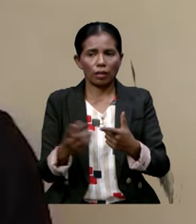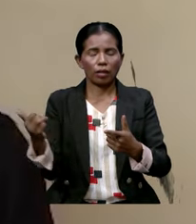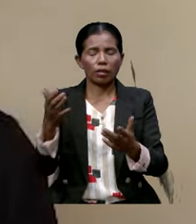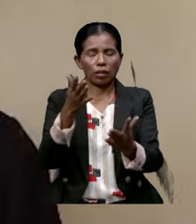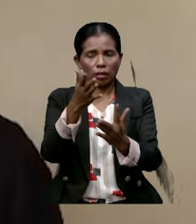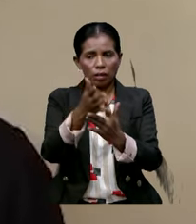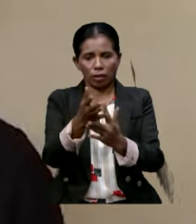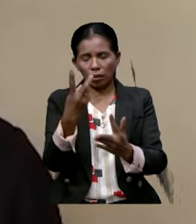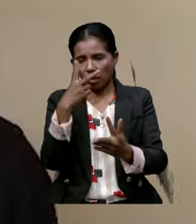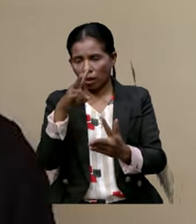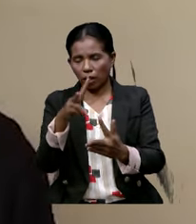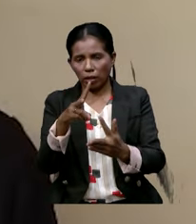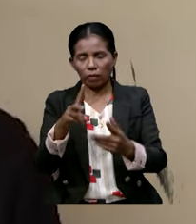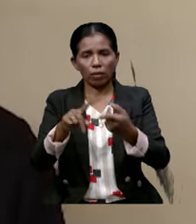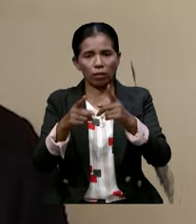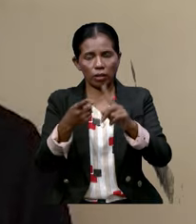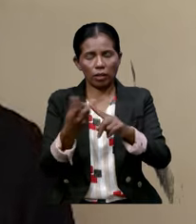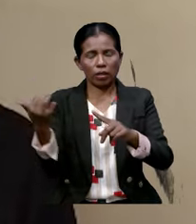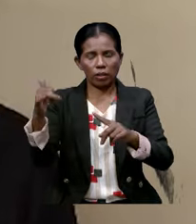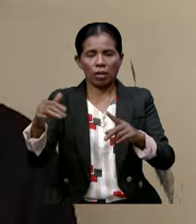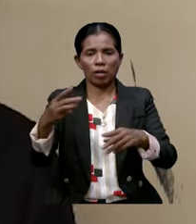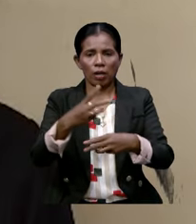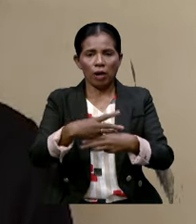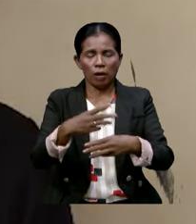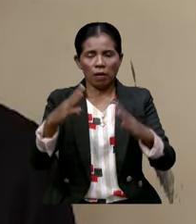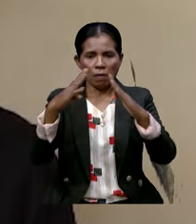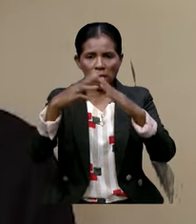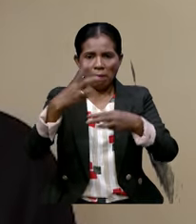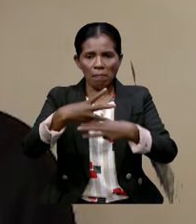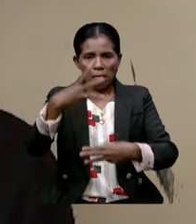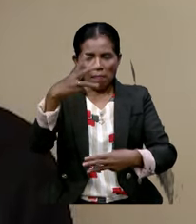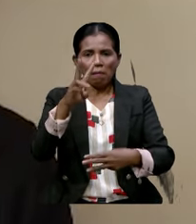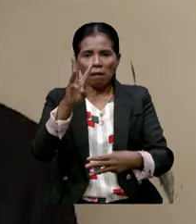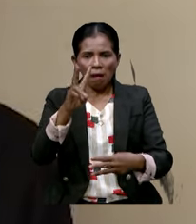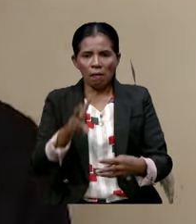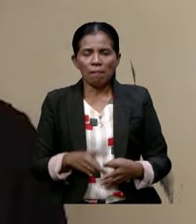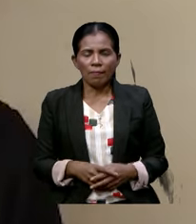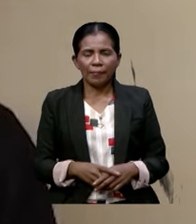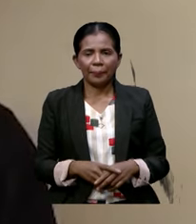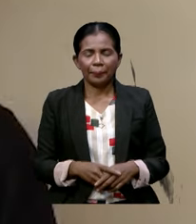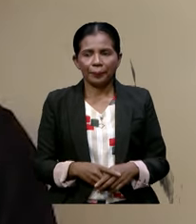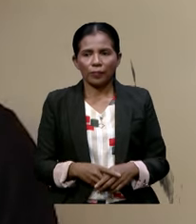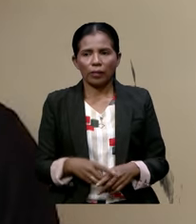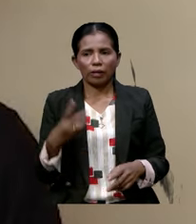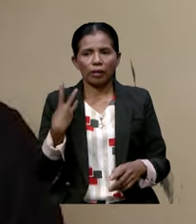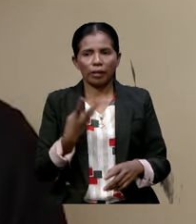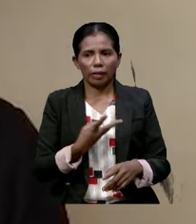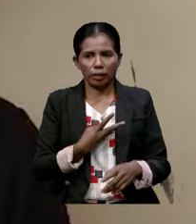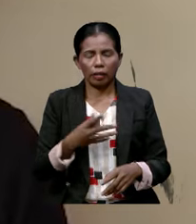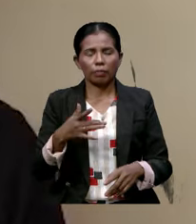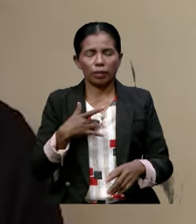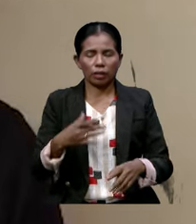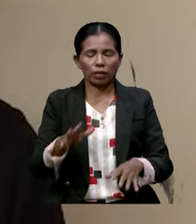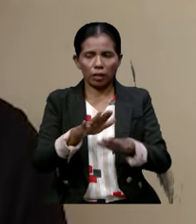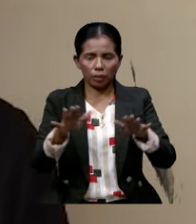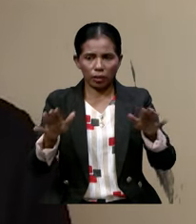be sorine tuda tampar zanela rua be kuartu rua ne ne rahun hutu ne man sami humalara ne ala persi mustani so tu